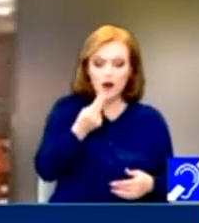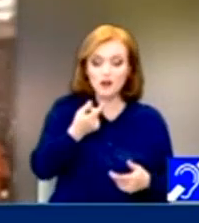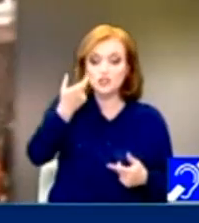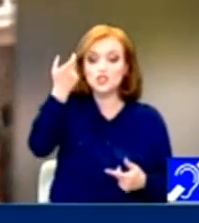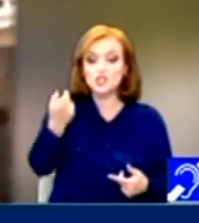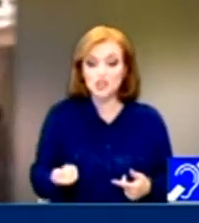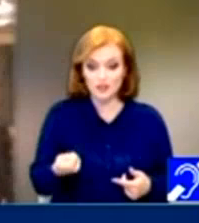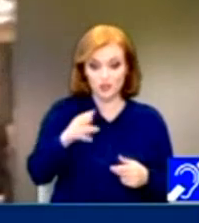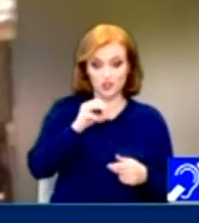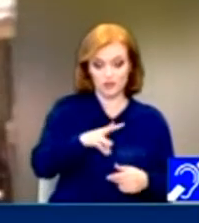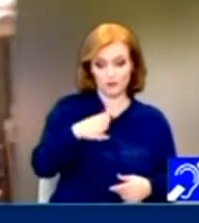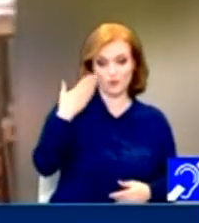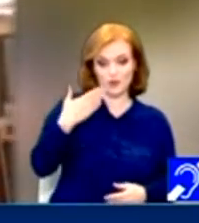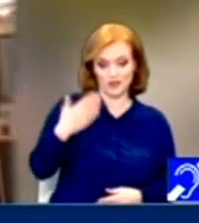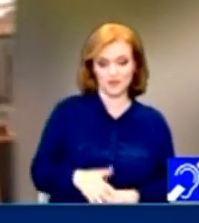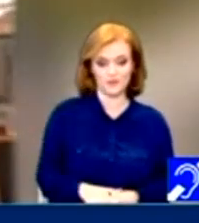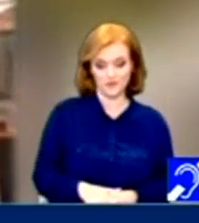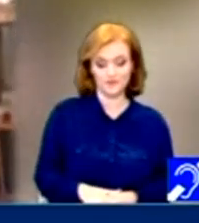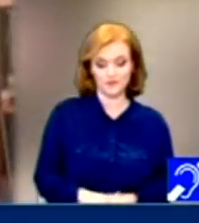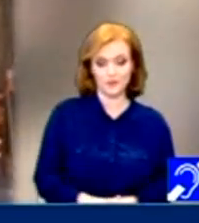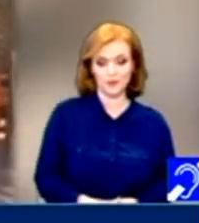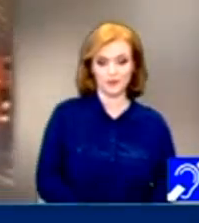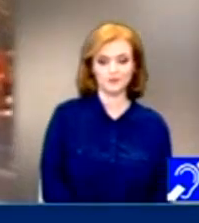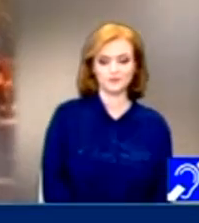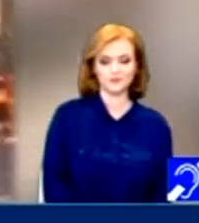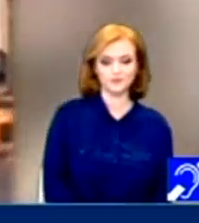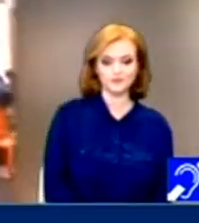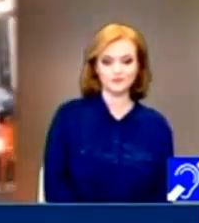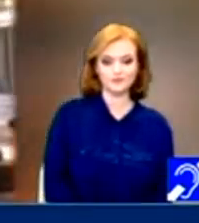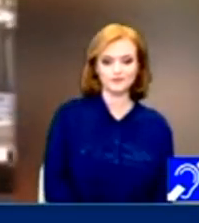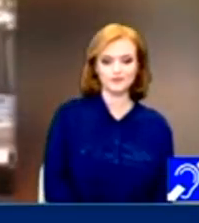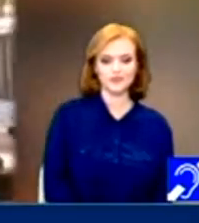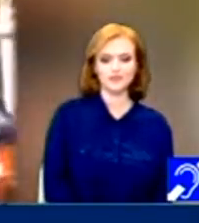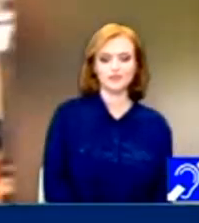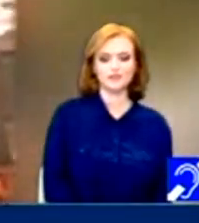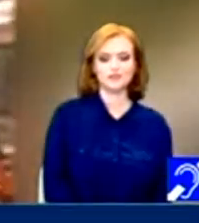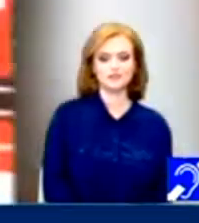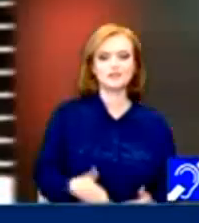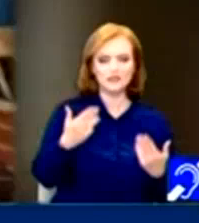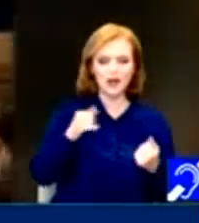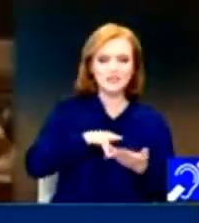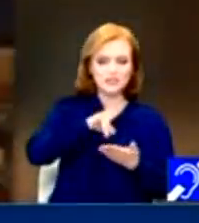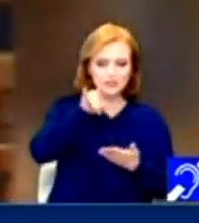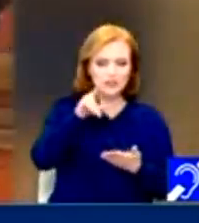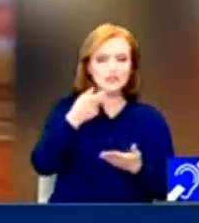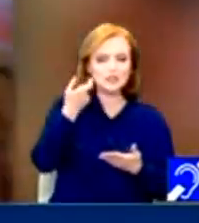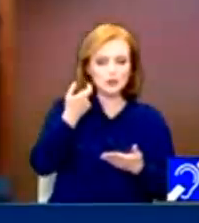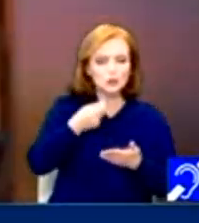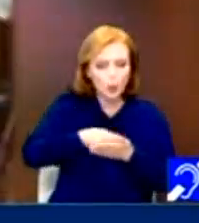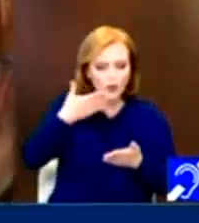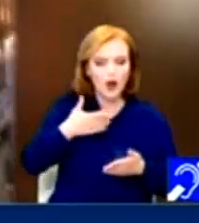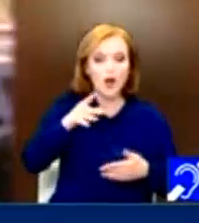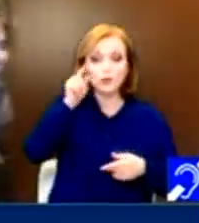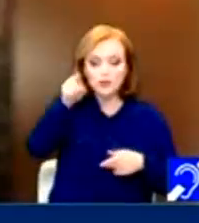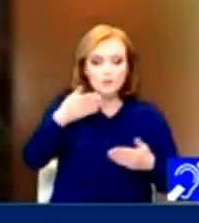să stai acolo decât în România, fiind mult mai ieftină. În luna decembrie vom zbura în Miami și de acolo, pe un vas de croazieră, o să explorăm mai